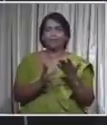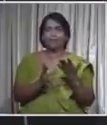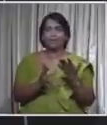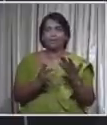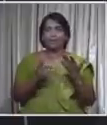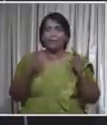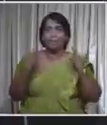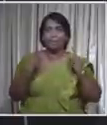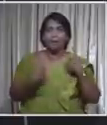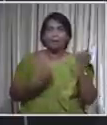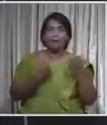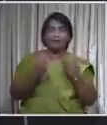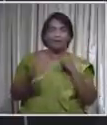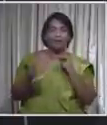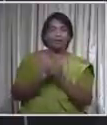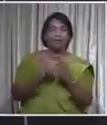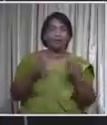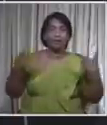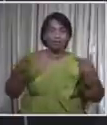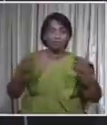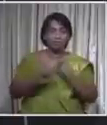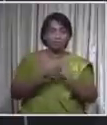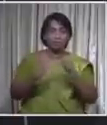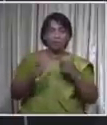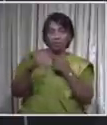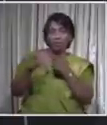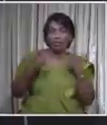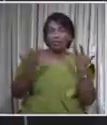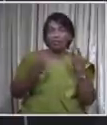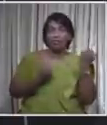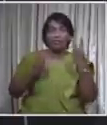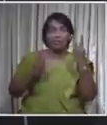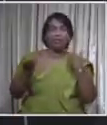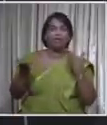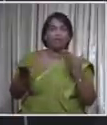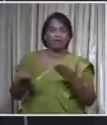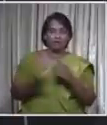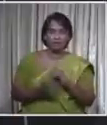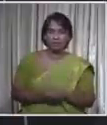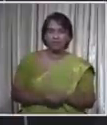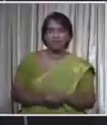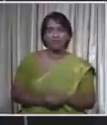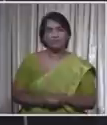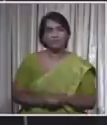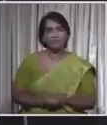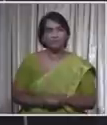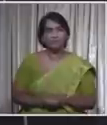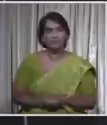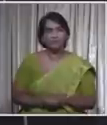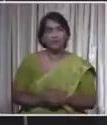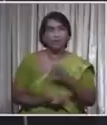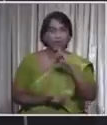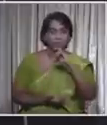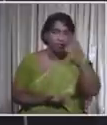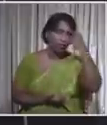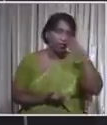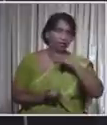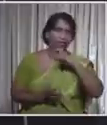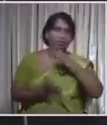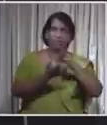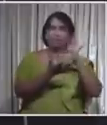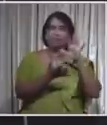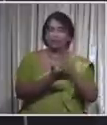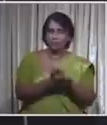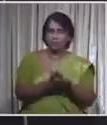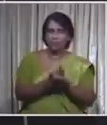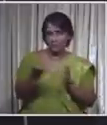දෙක මම වෙඩි වදින්න නැති. කාර් දෙකක් තියෙනවා මං හංගගෙන ඉන්නවා කියලා. මට නඩු දැම්මා. මේ ඔක්කොම මේ